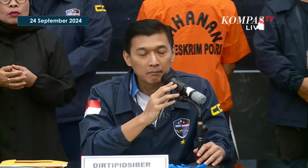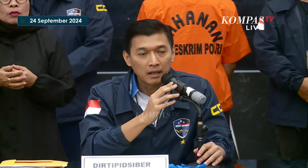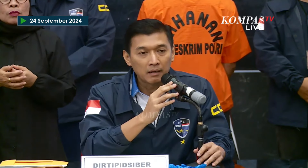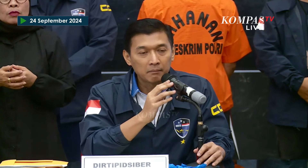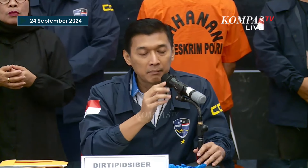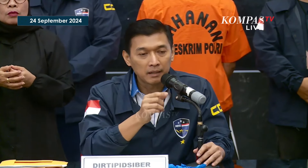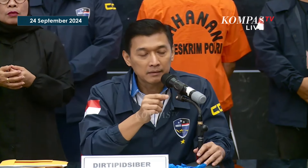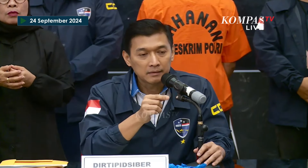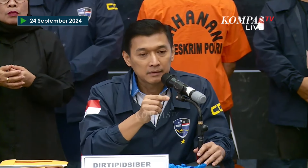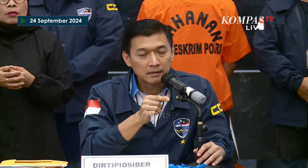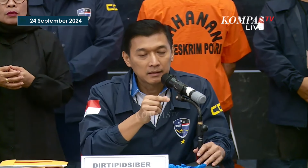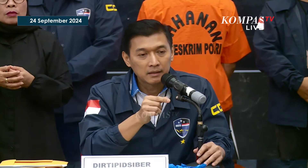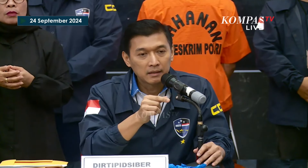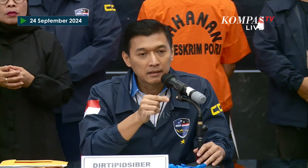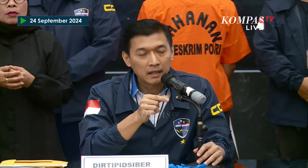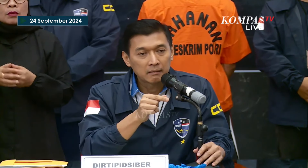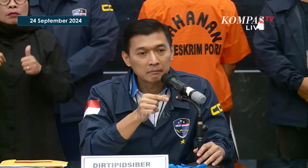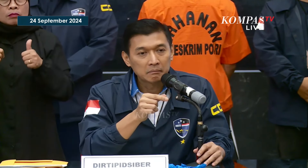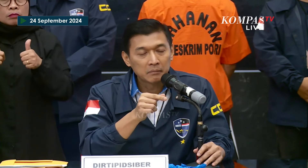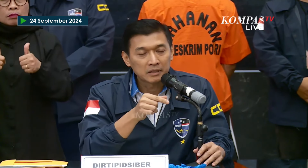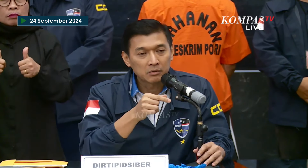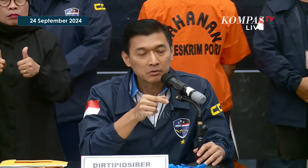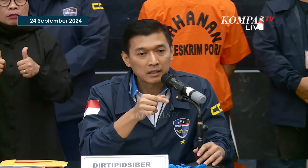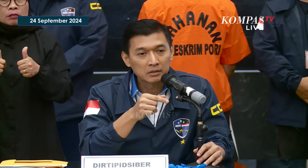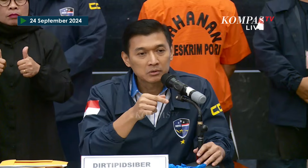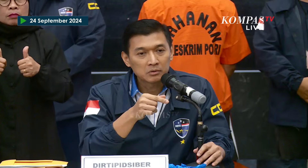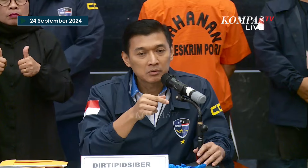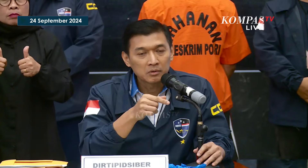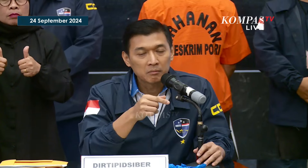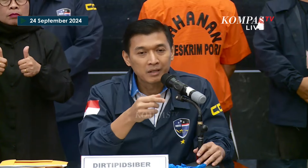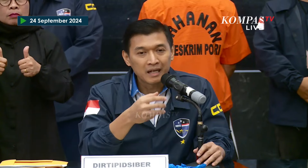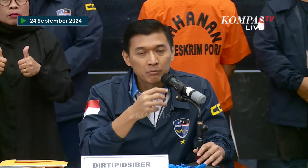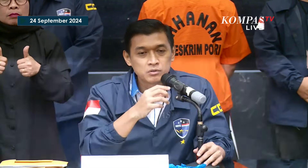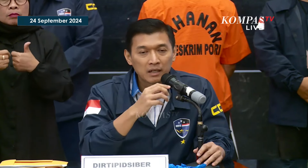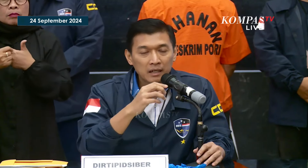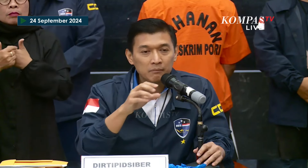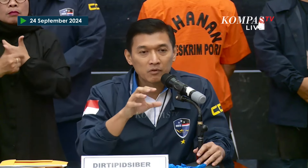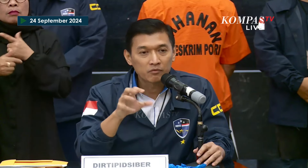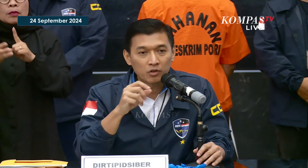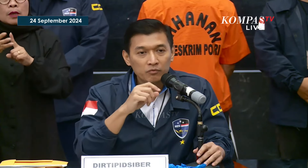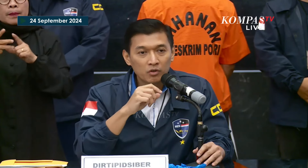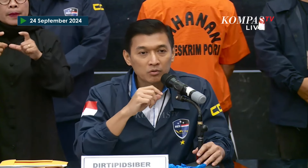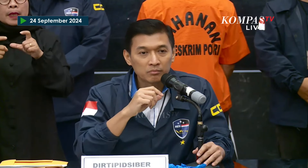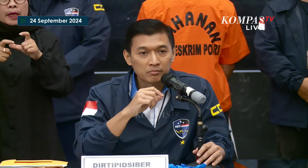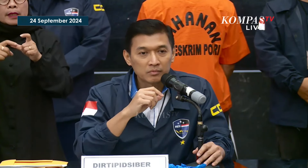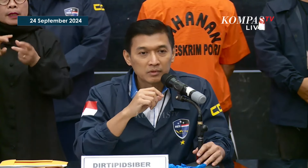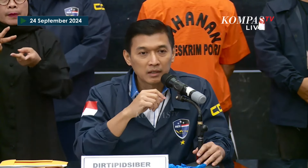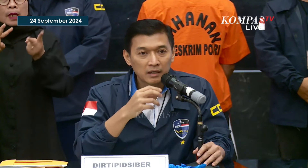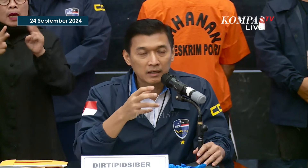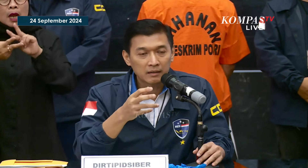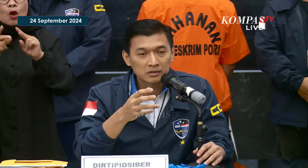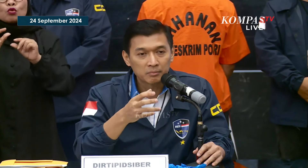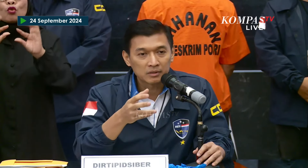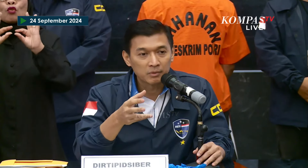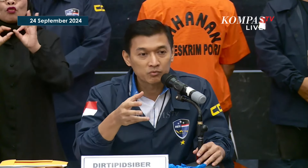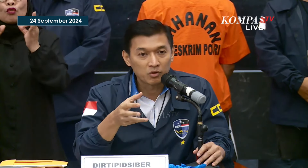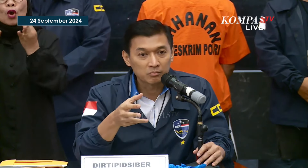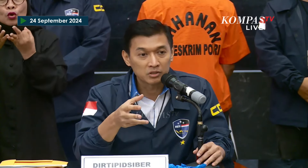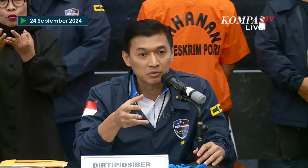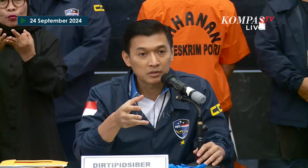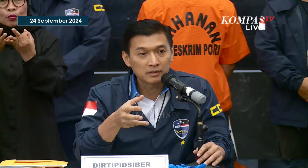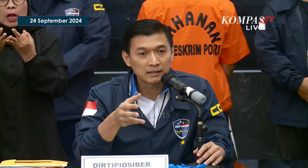bahwa memang yang bersangkutan itu bergabung dalam forum-forum